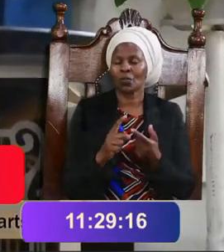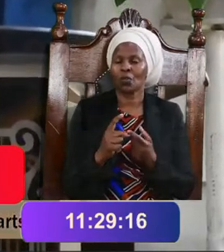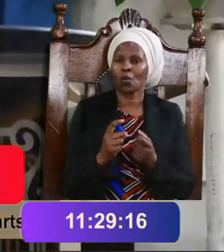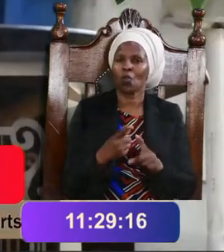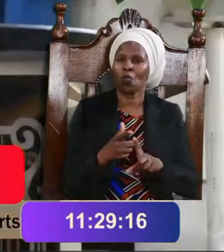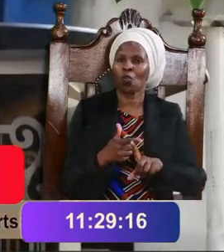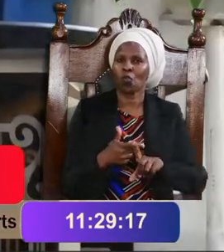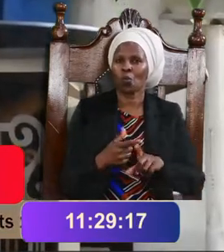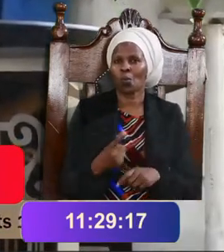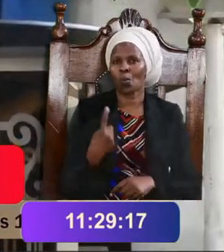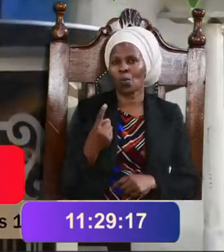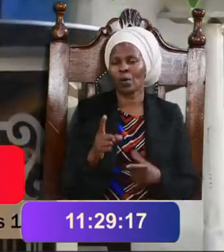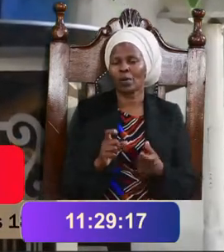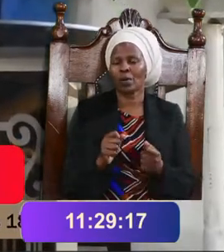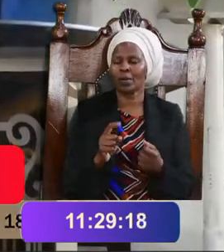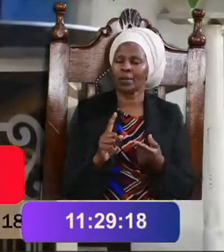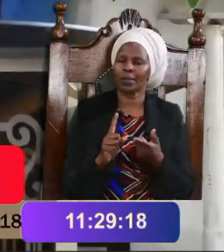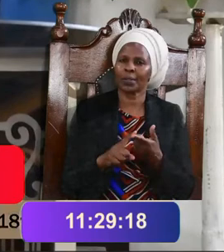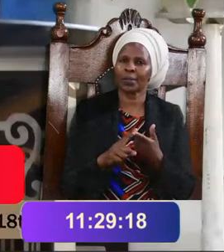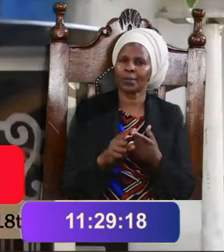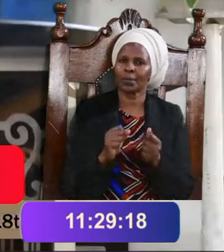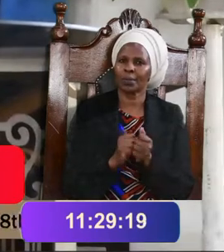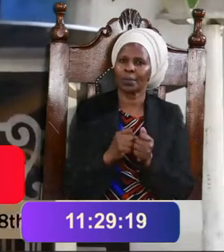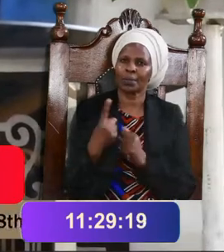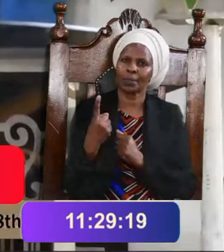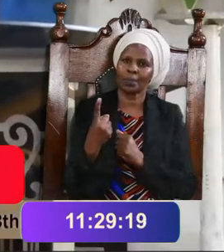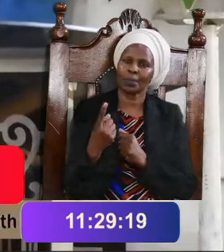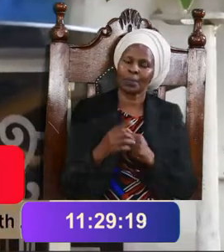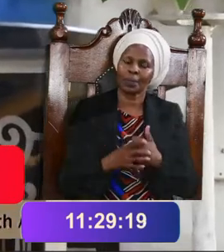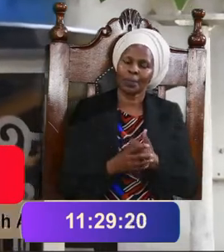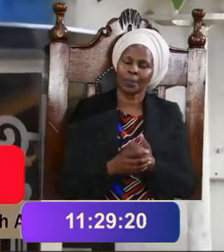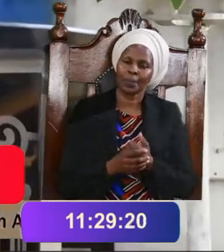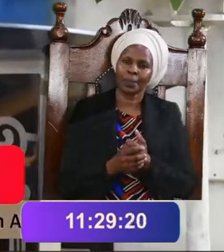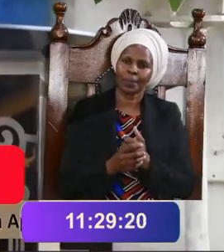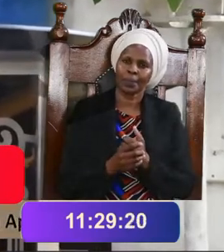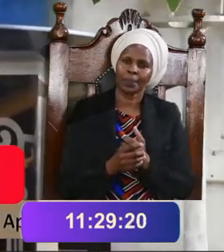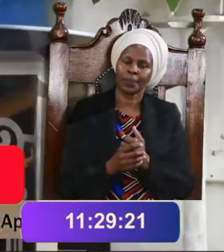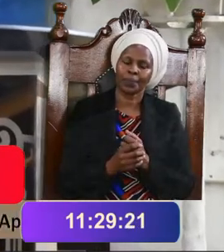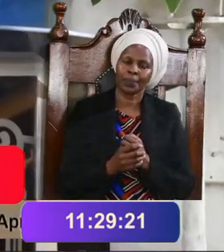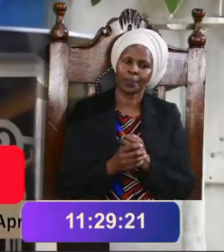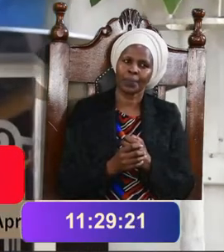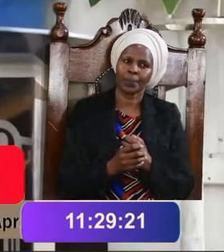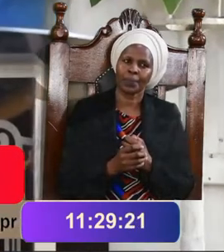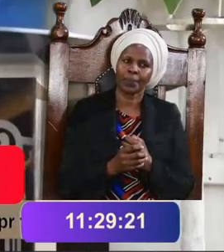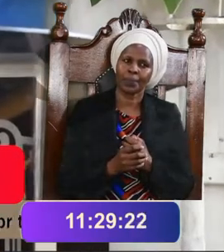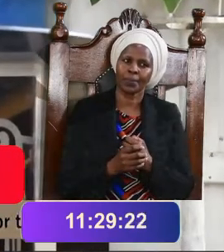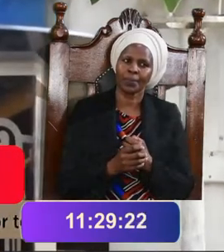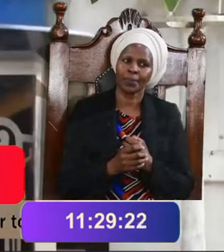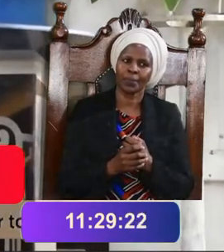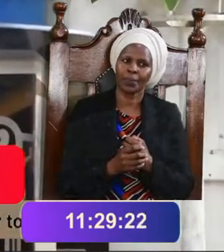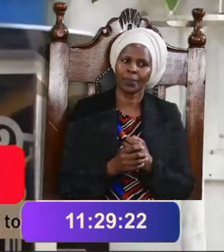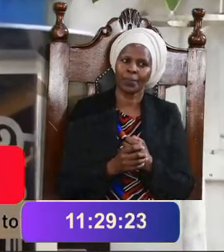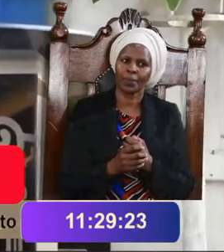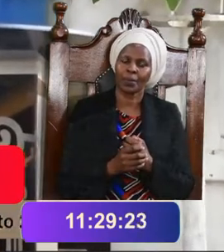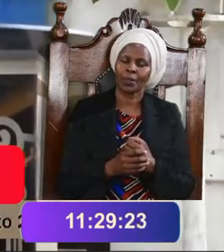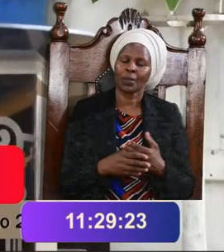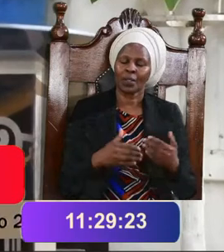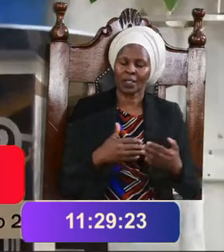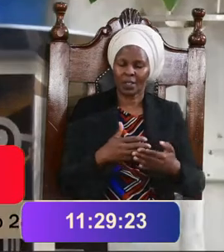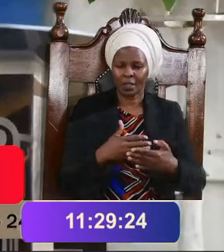11 mstari wa kwanza hadi 11. Hata